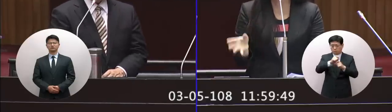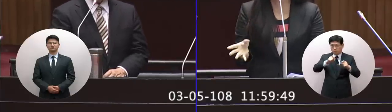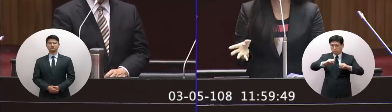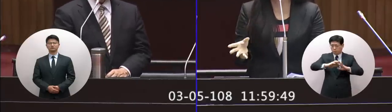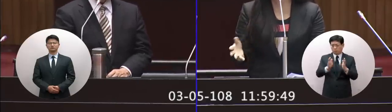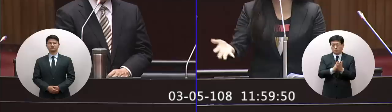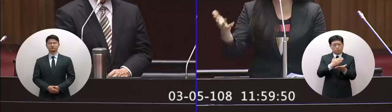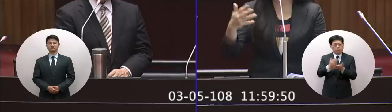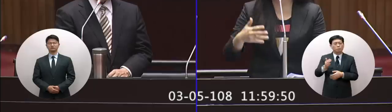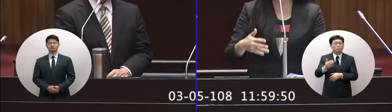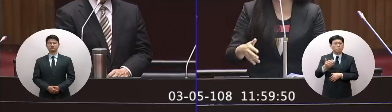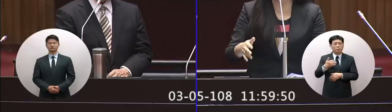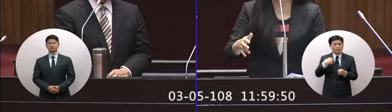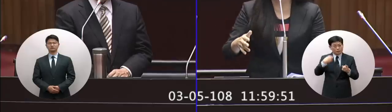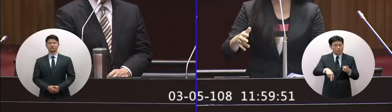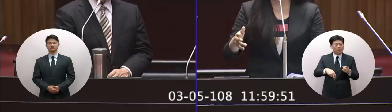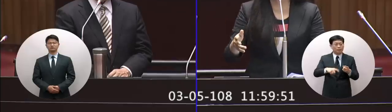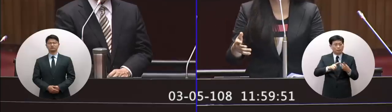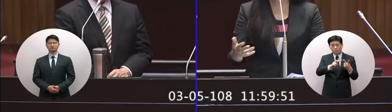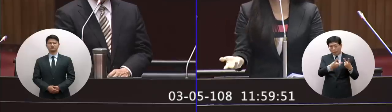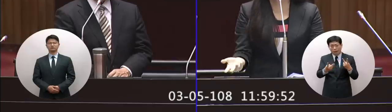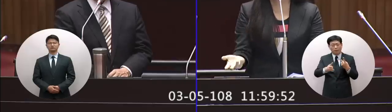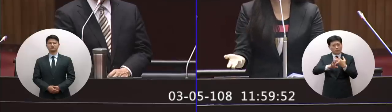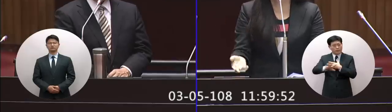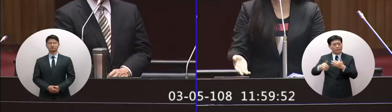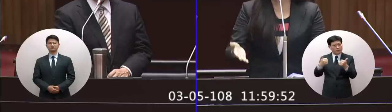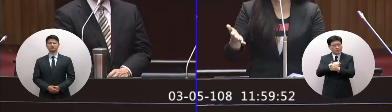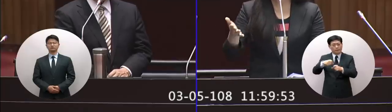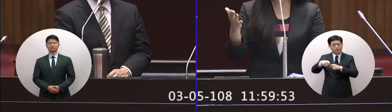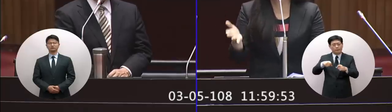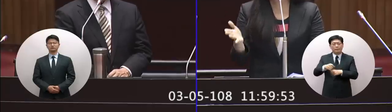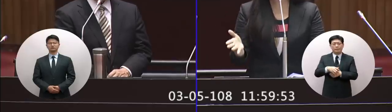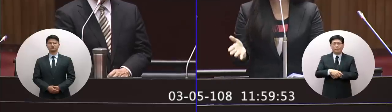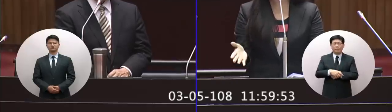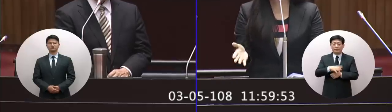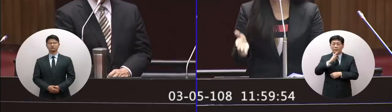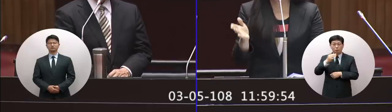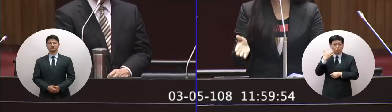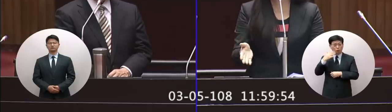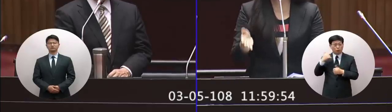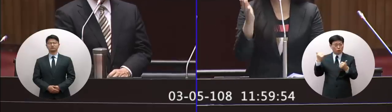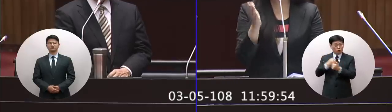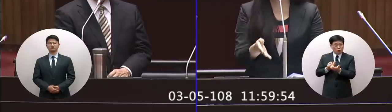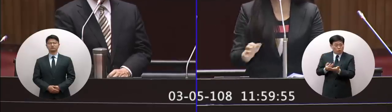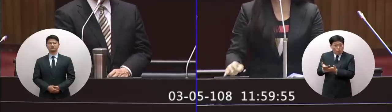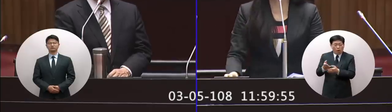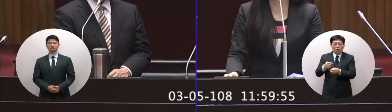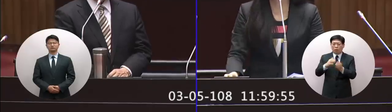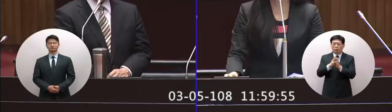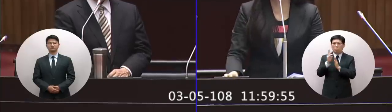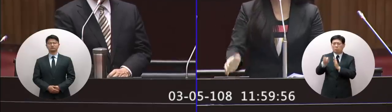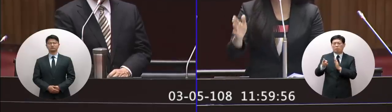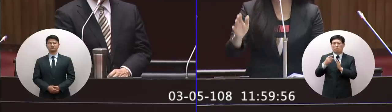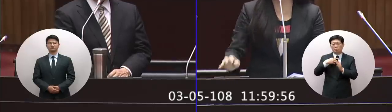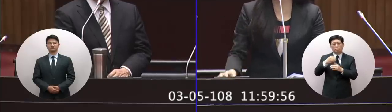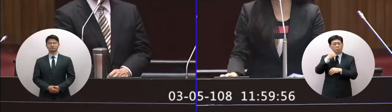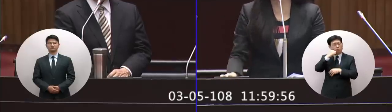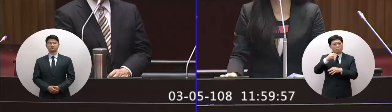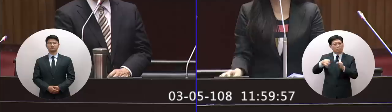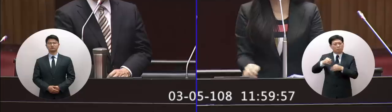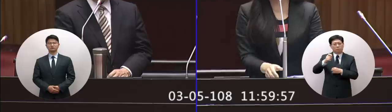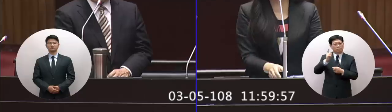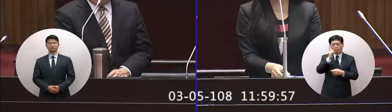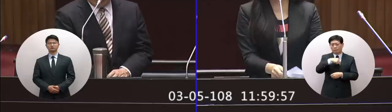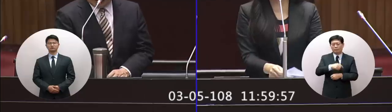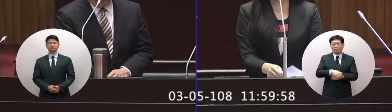成，再不然我们要想想有没有什么其他的替代方案。带电的这个压力不应该全部都在业者身上，请院长